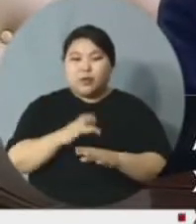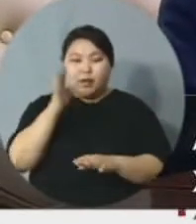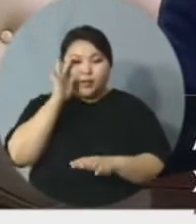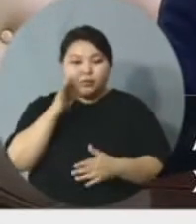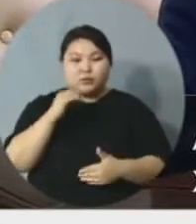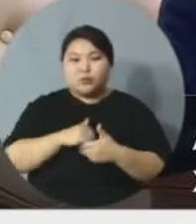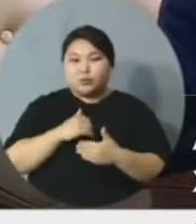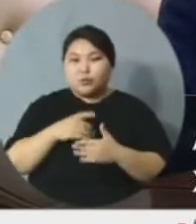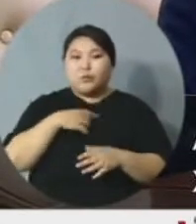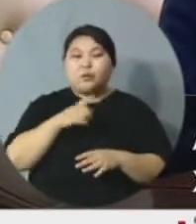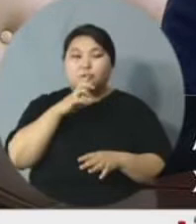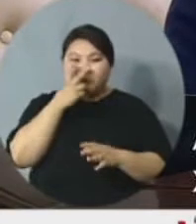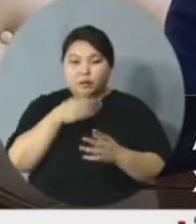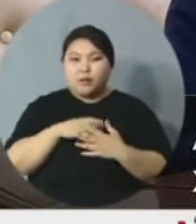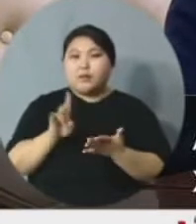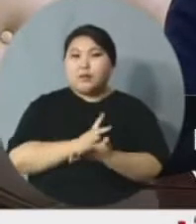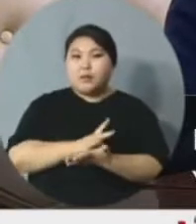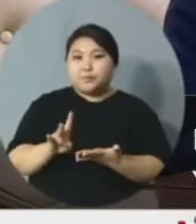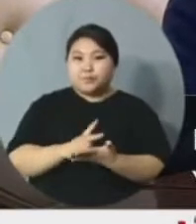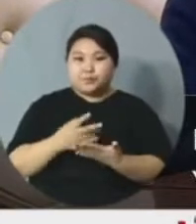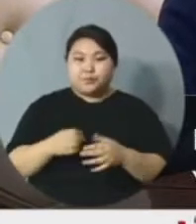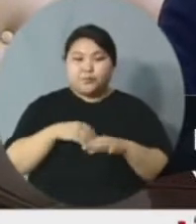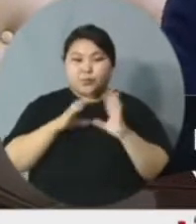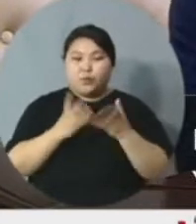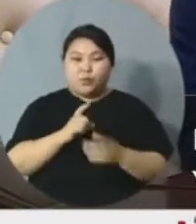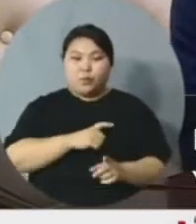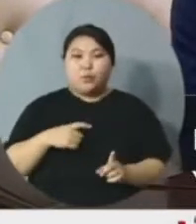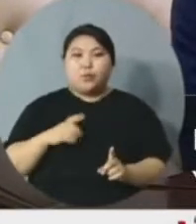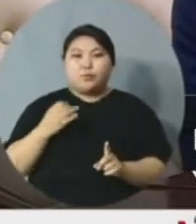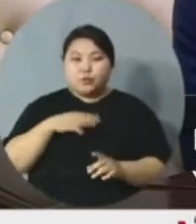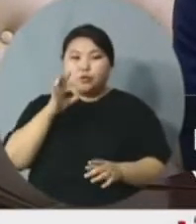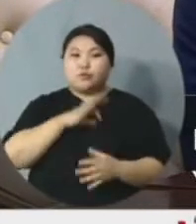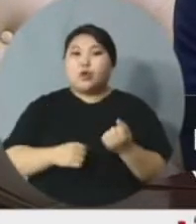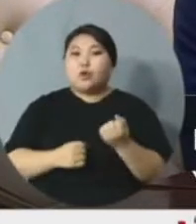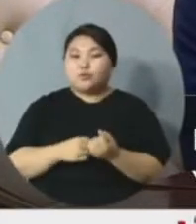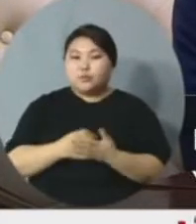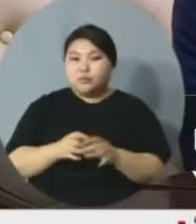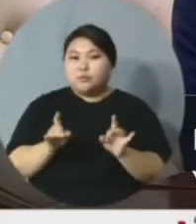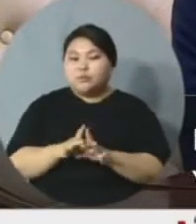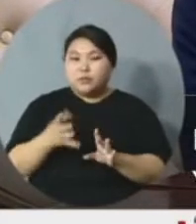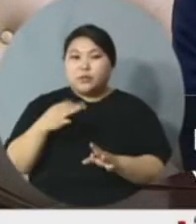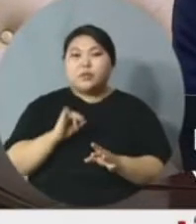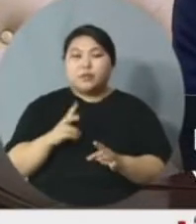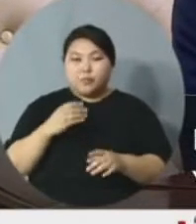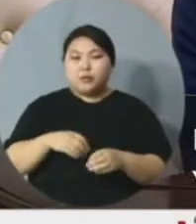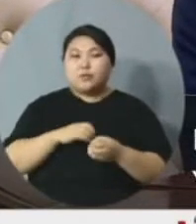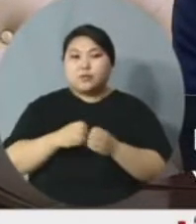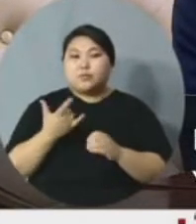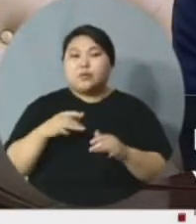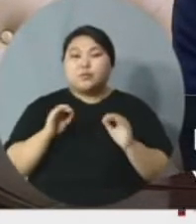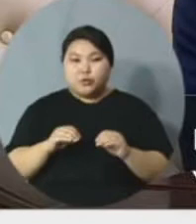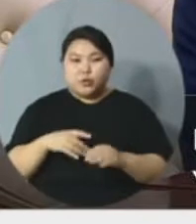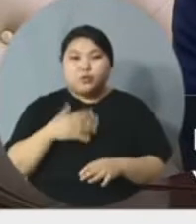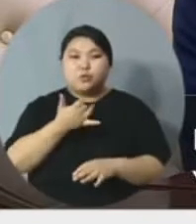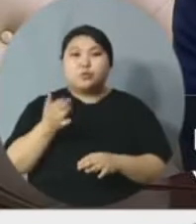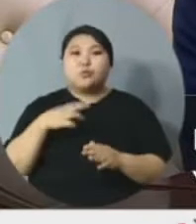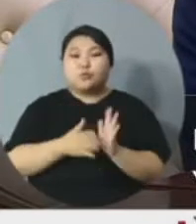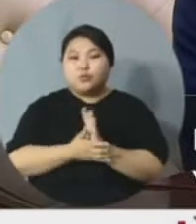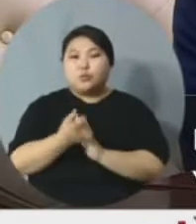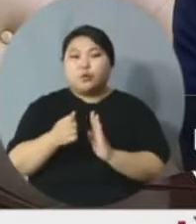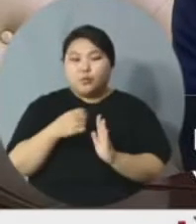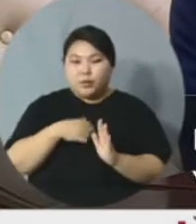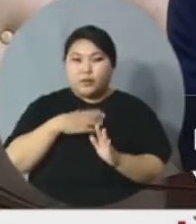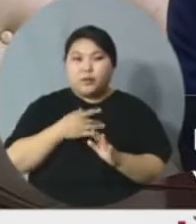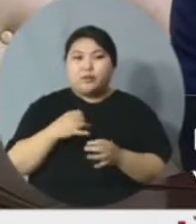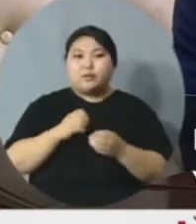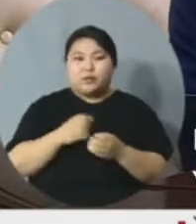гадаад дотоодын зээл дэмжлэг босоо одоо хувийн хэвшлийн одоо хөрөнгө оруулалт хэмжлэгийн зүйлүүдээр бол дэмжлэг бол одоо хийж байна. Шууд төсөөс одоо гадаад